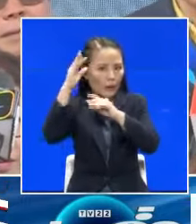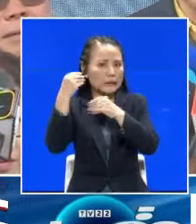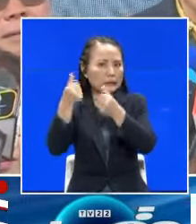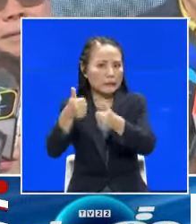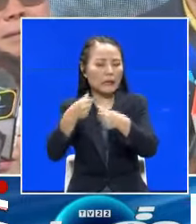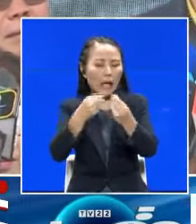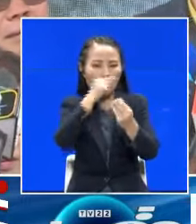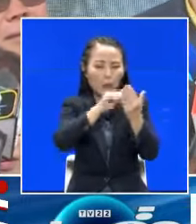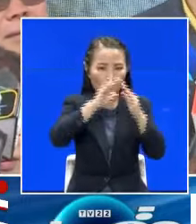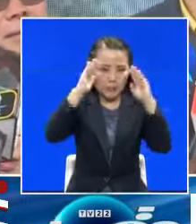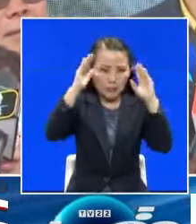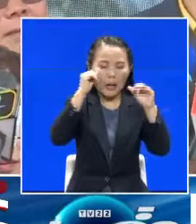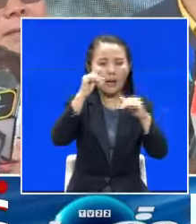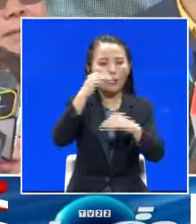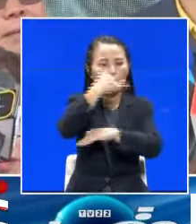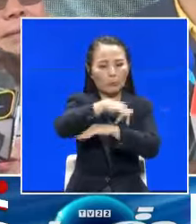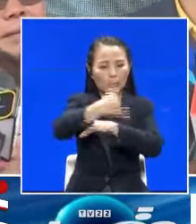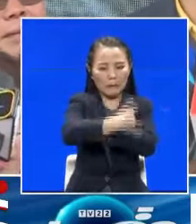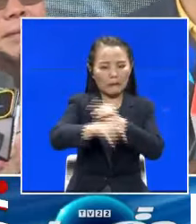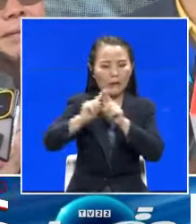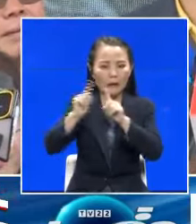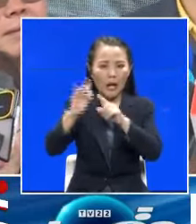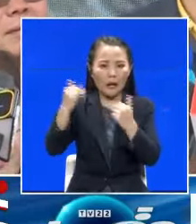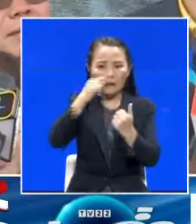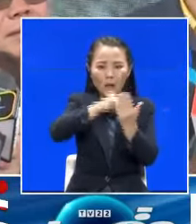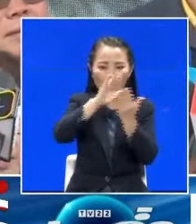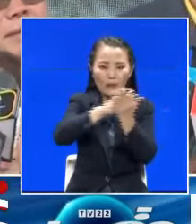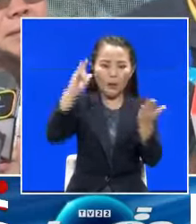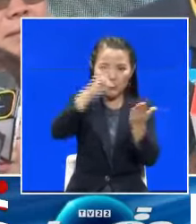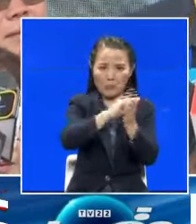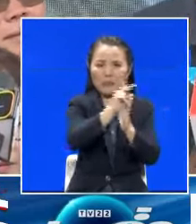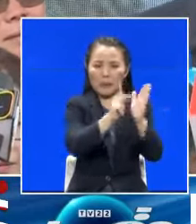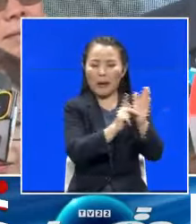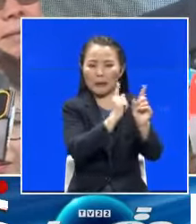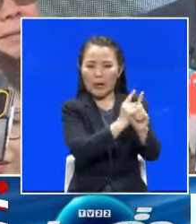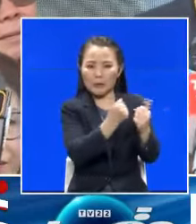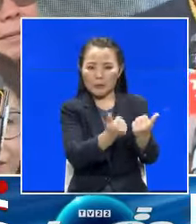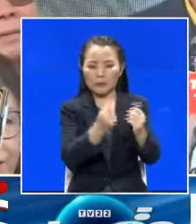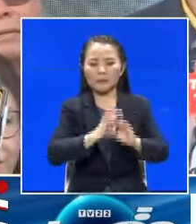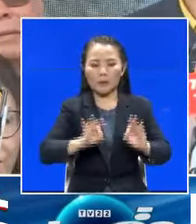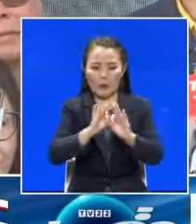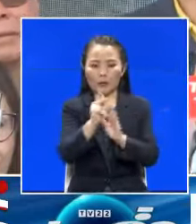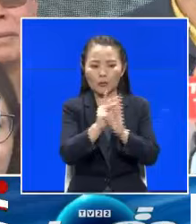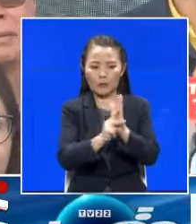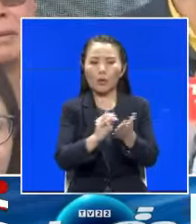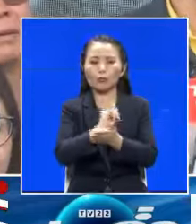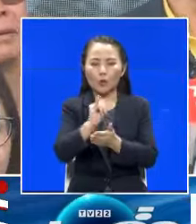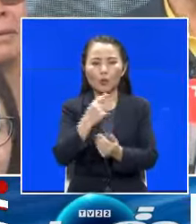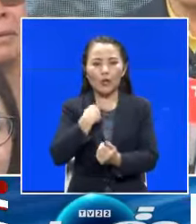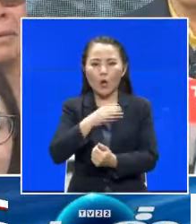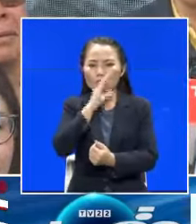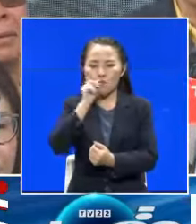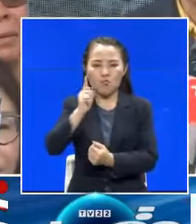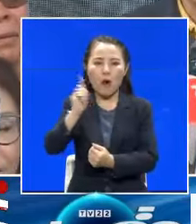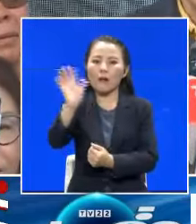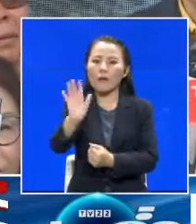การณ์ที่ท่านสะสมมาระหว่างอยู่เมืองนอกแล้วก็กลับเข้ามาสู่กระบวนการทางกฎหมายก็ต้องเน้นย้ำว่าถูกต้องตรงนี้อย่ามาดราม่า กันเล